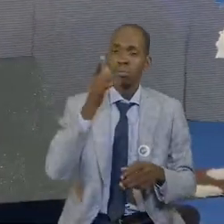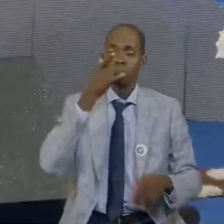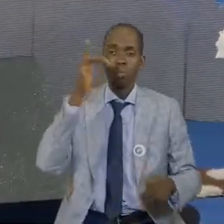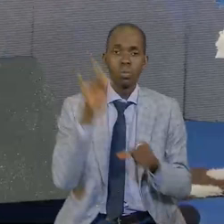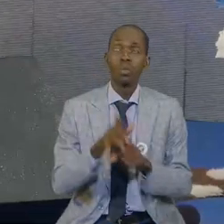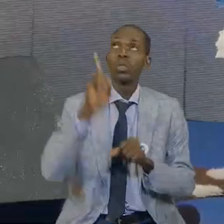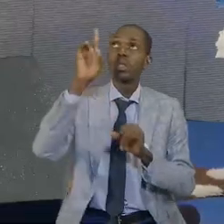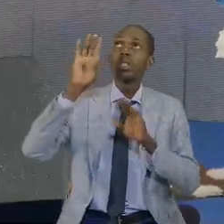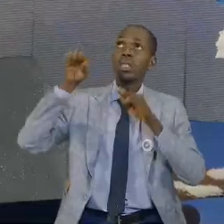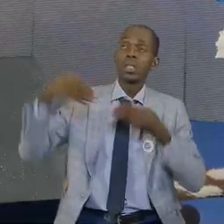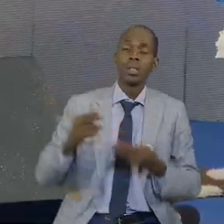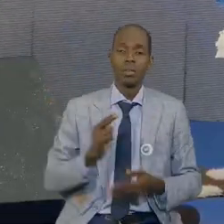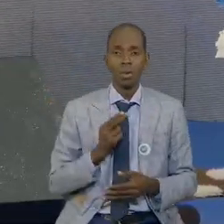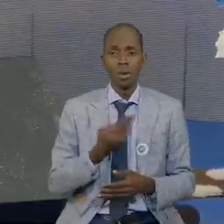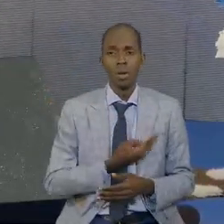que Dieu nous a